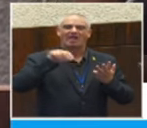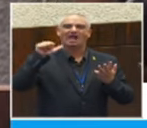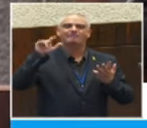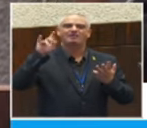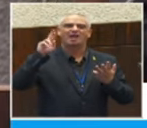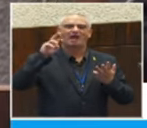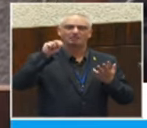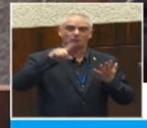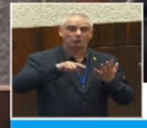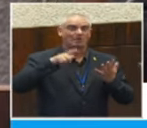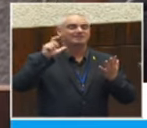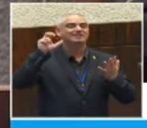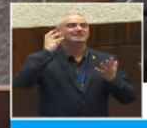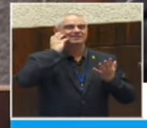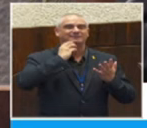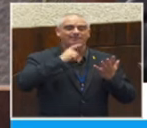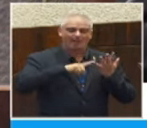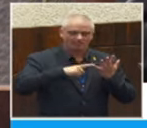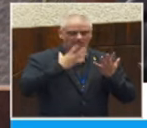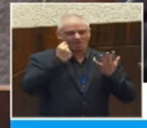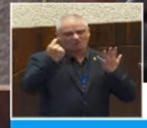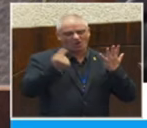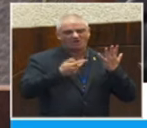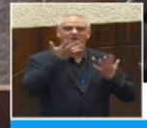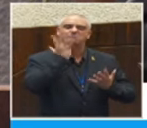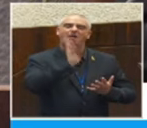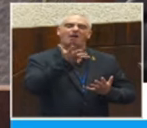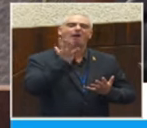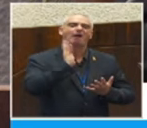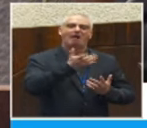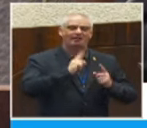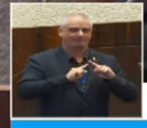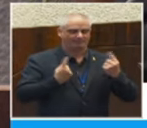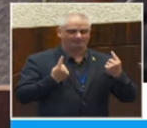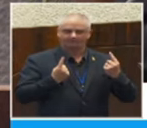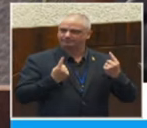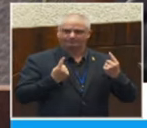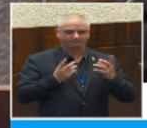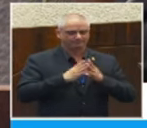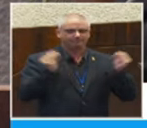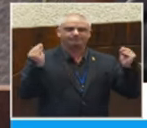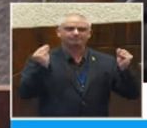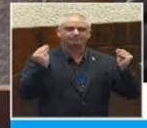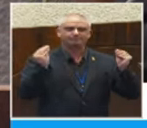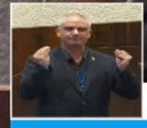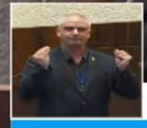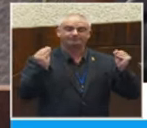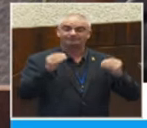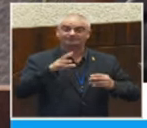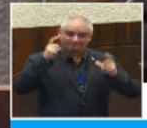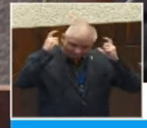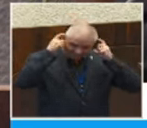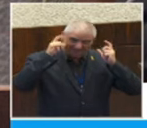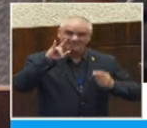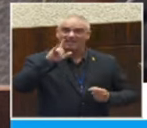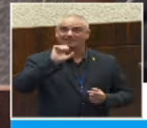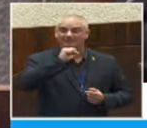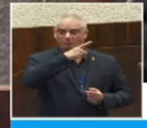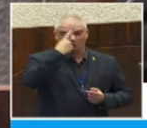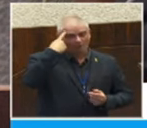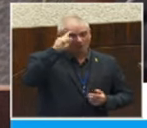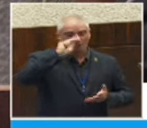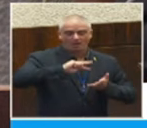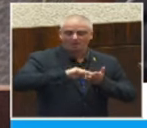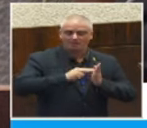הנייה ועוד רבים ורעים אחרים אינם. יחיא סנואר, שהגה, תכנן והוציא